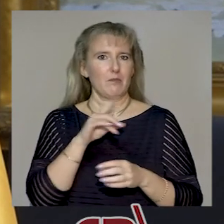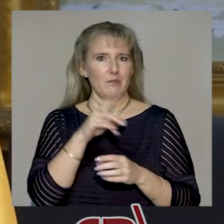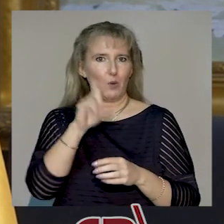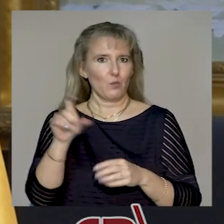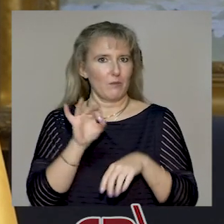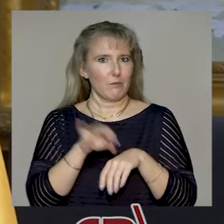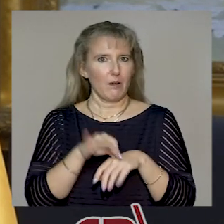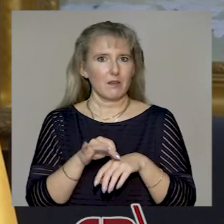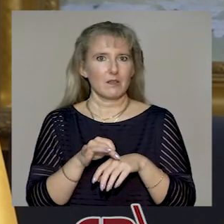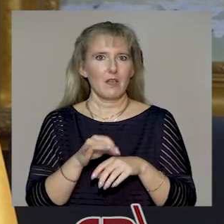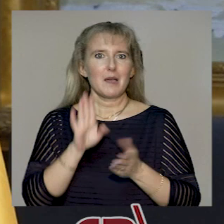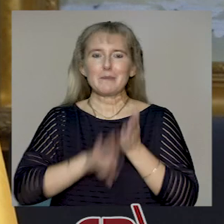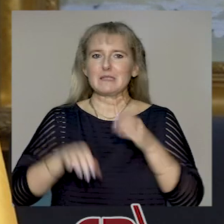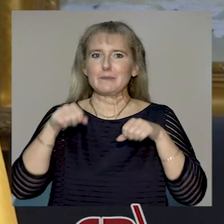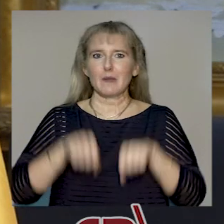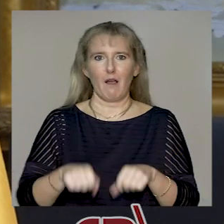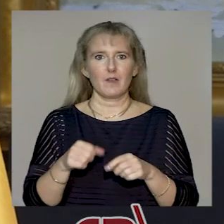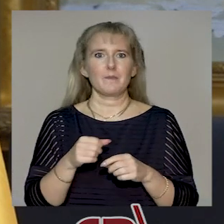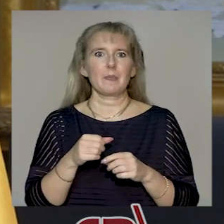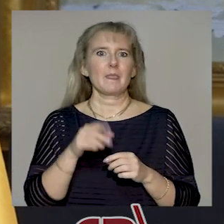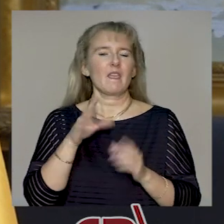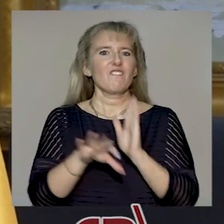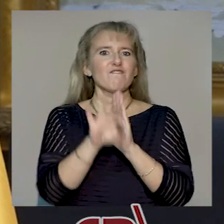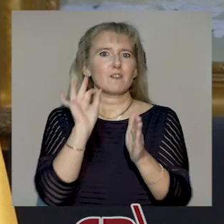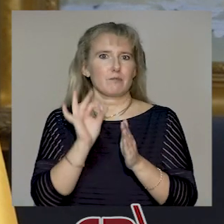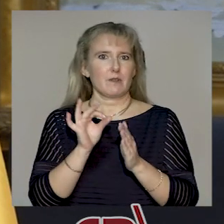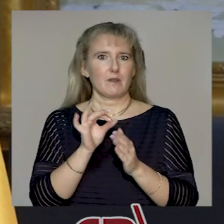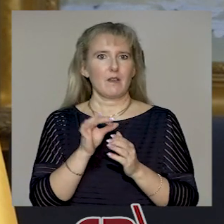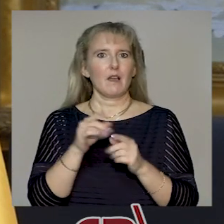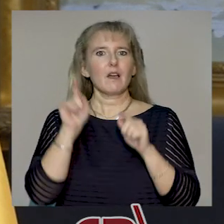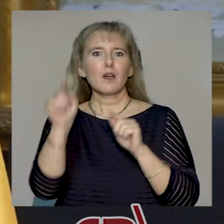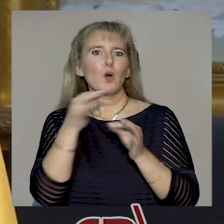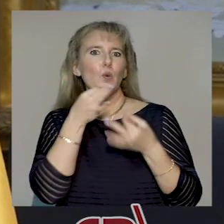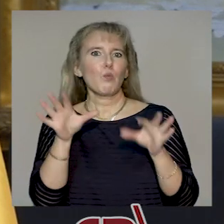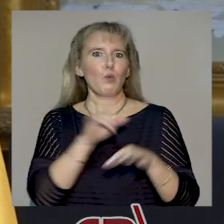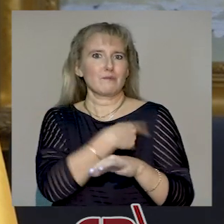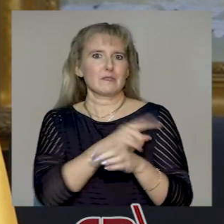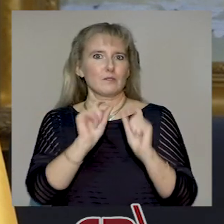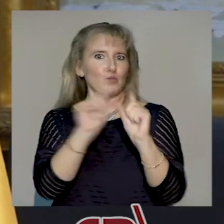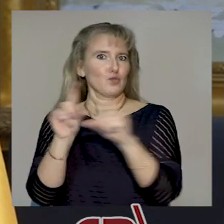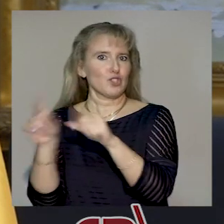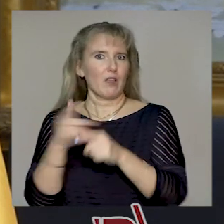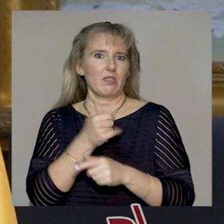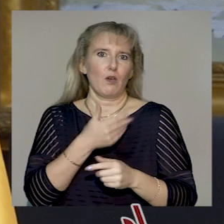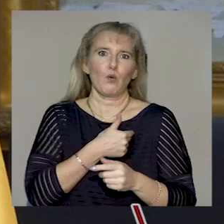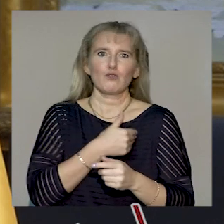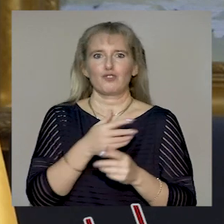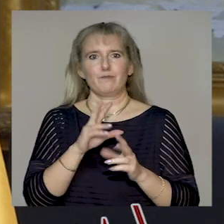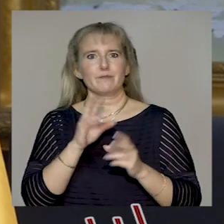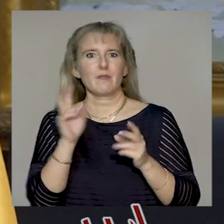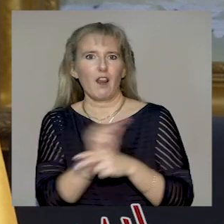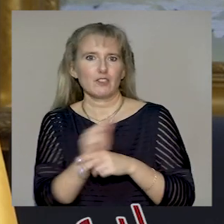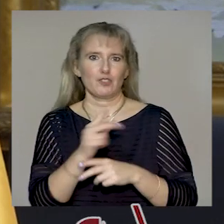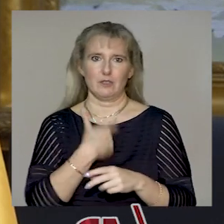больных без права у них выбора того медицинского учреждения, где они хотели бы